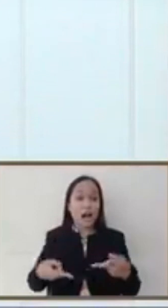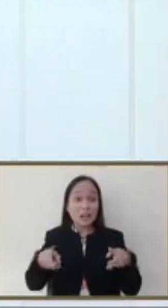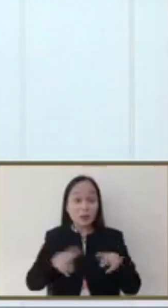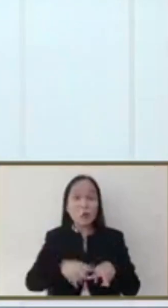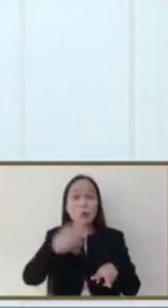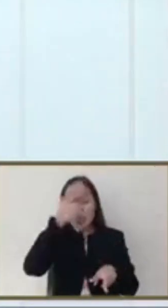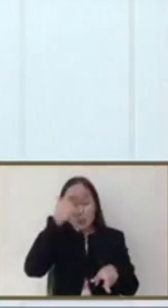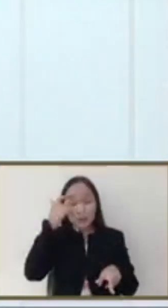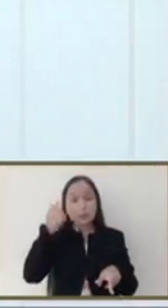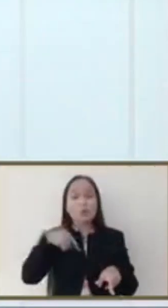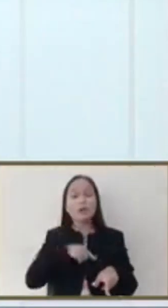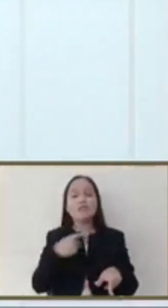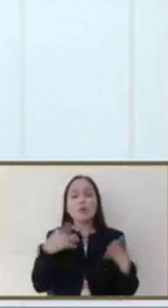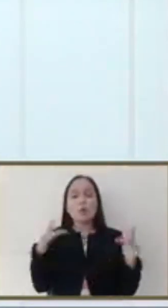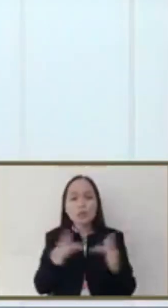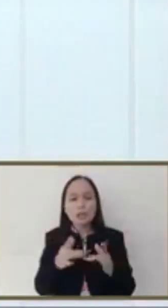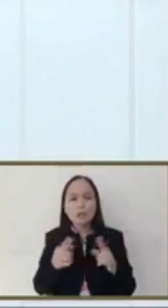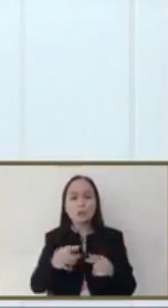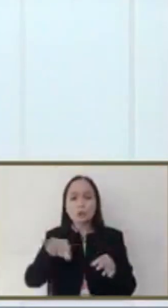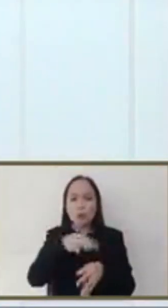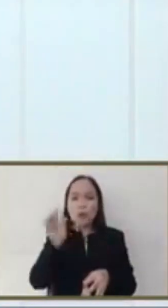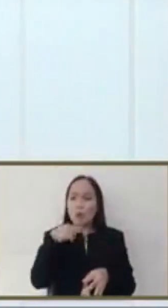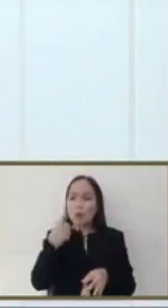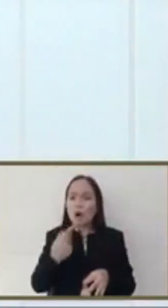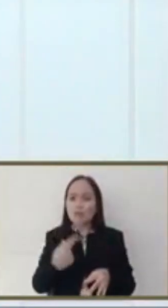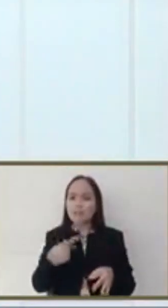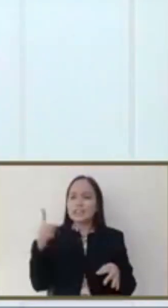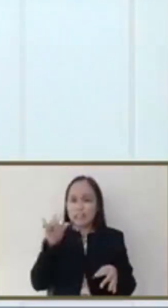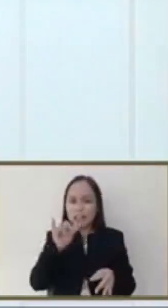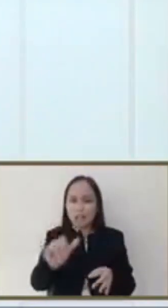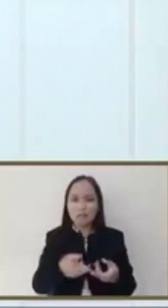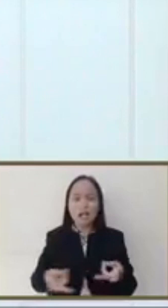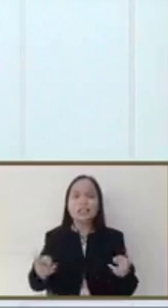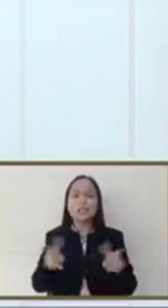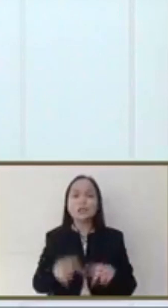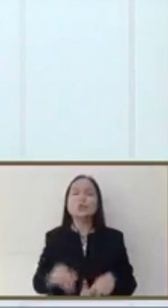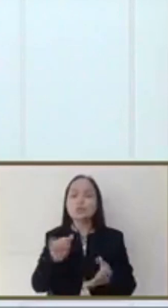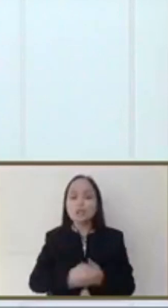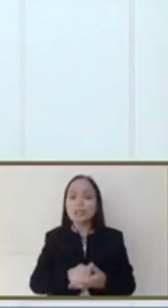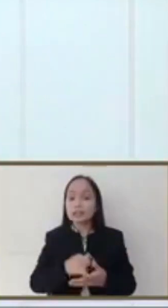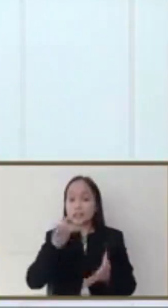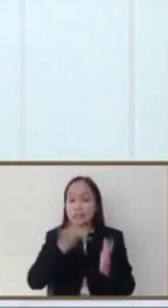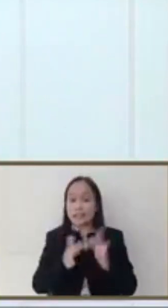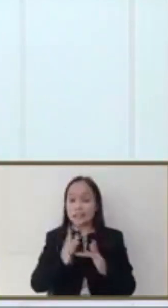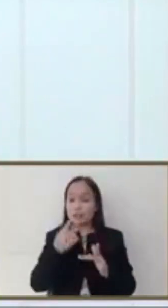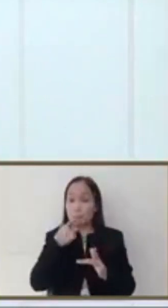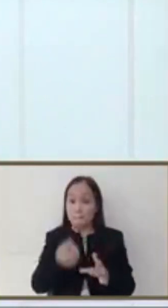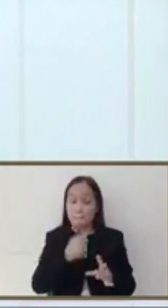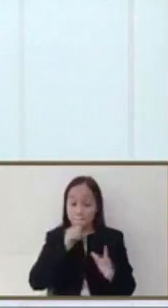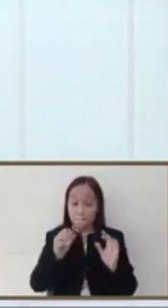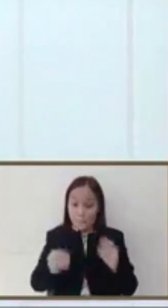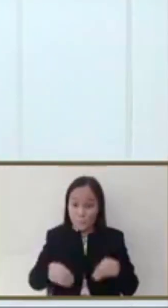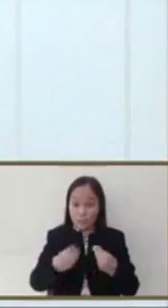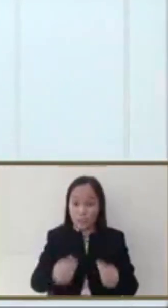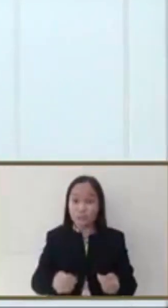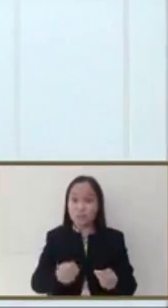because connected yan sa kaluluwa na merong eternal value. Jesus came here not to teach us how to give, not to